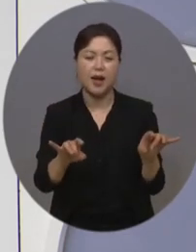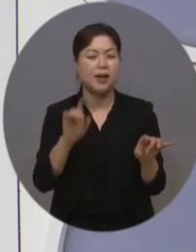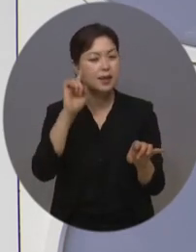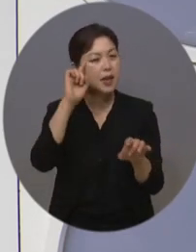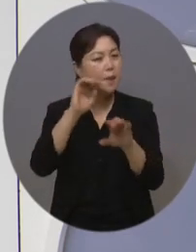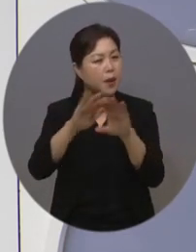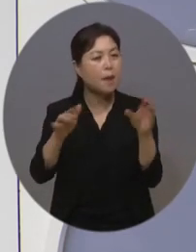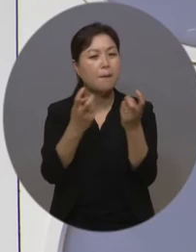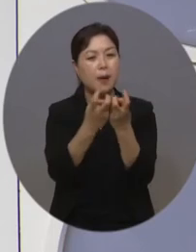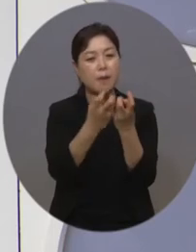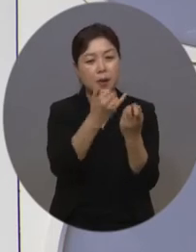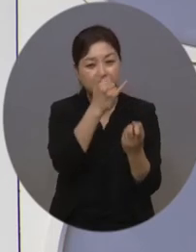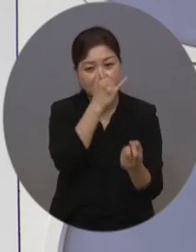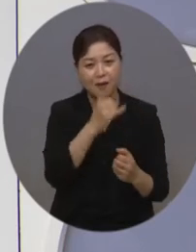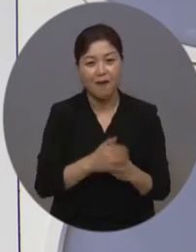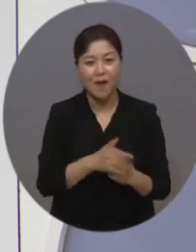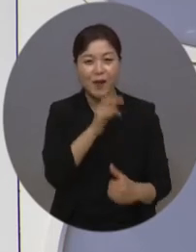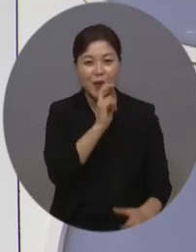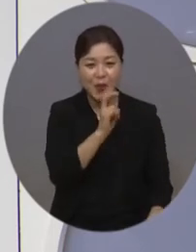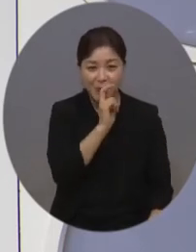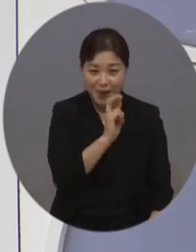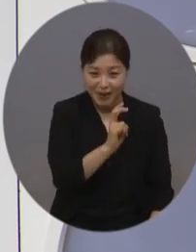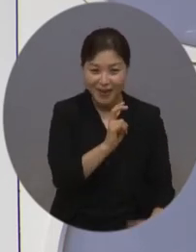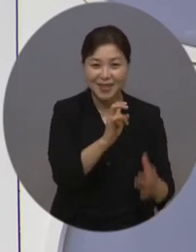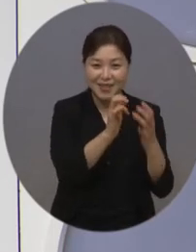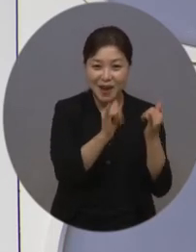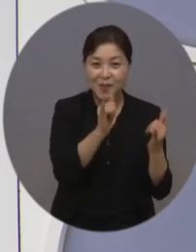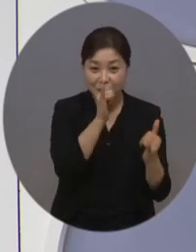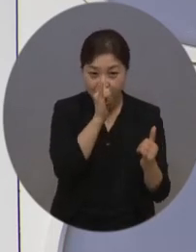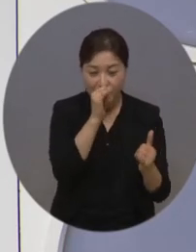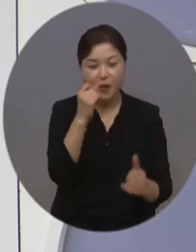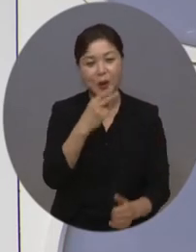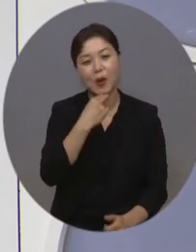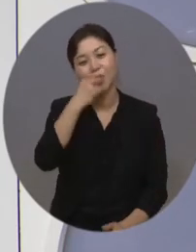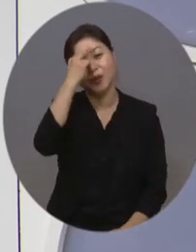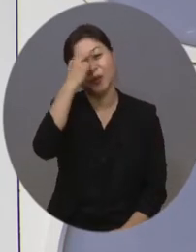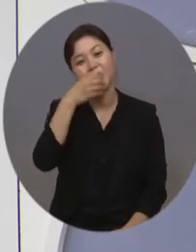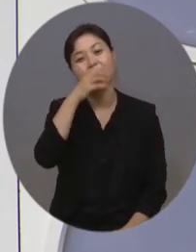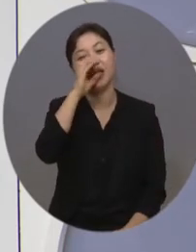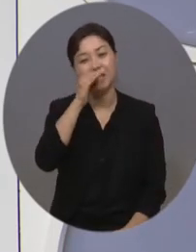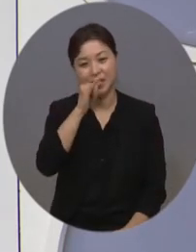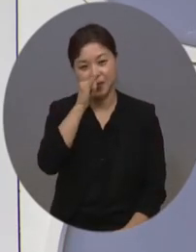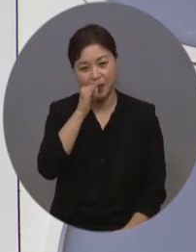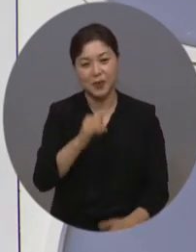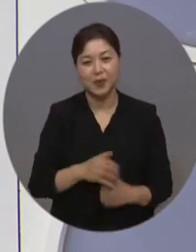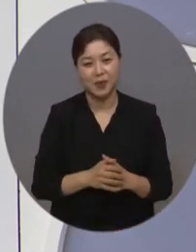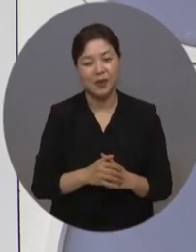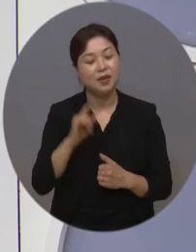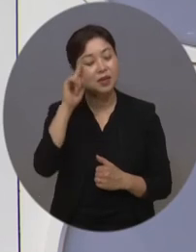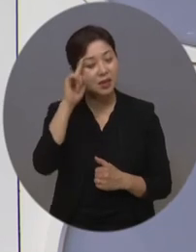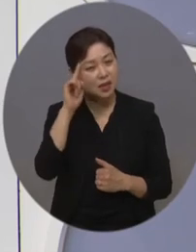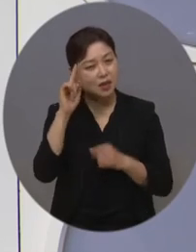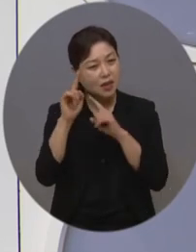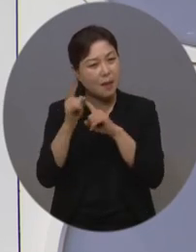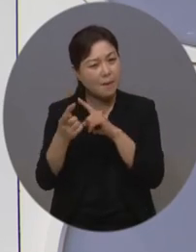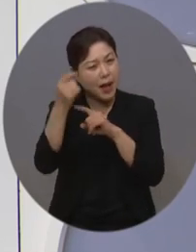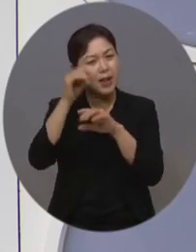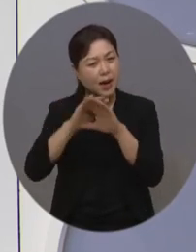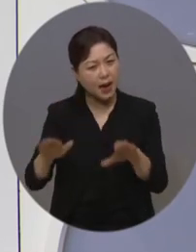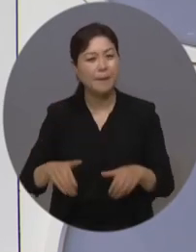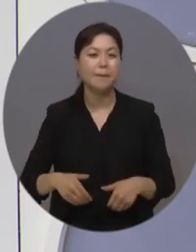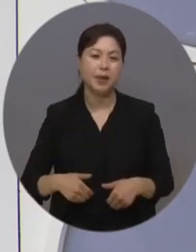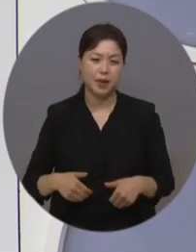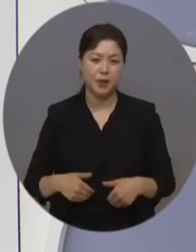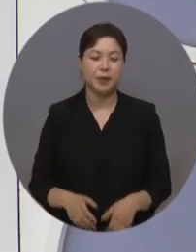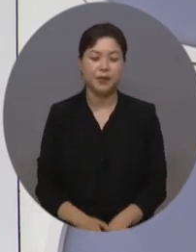있을 때는 뭐 노래를 하는 사람도 있고, 스트레스가 있으면 술 한잔 마시는 사람도 있고, 뭐 어쨌든 스트레스를 빨리 이제 풀어야 되는, 그게